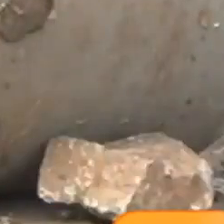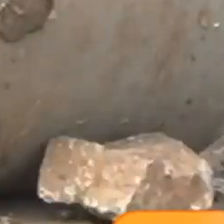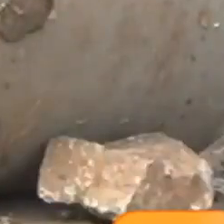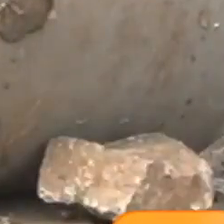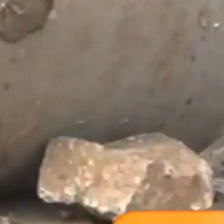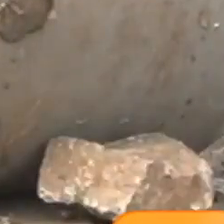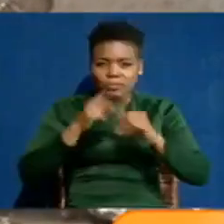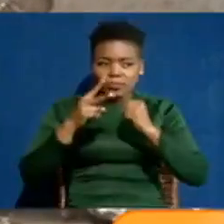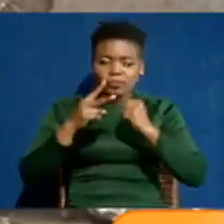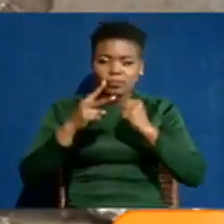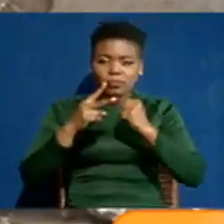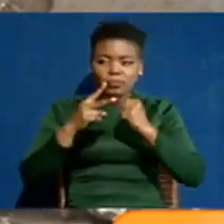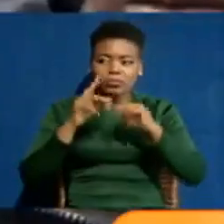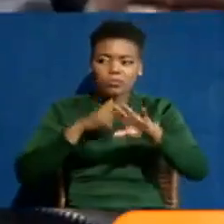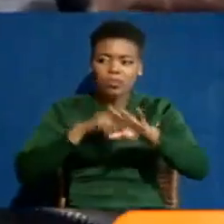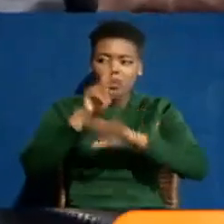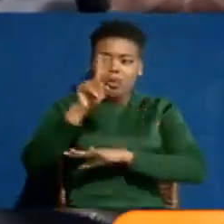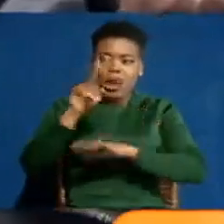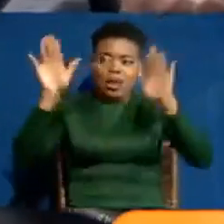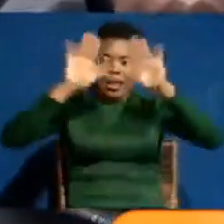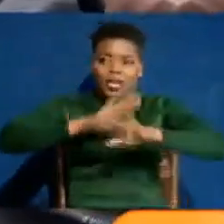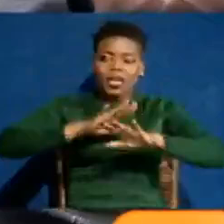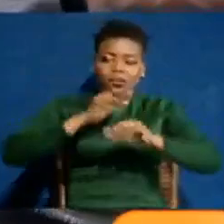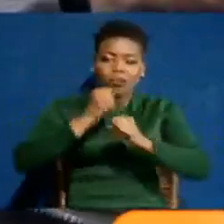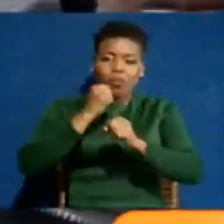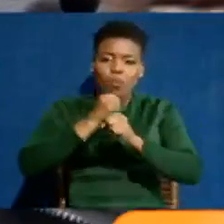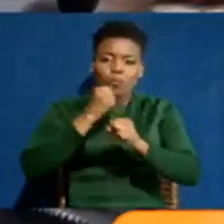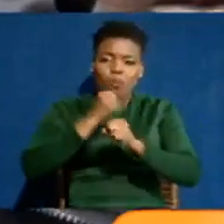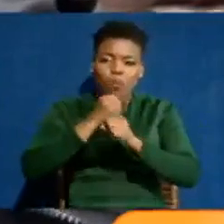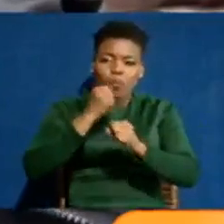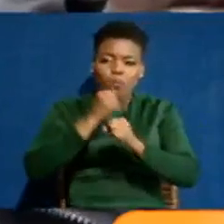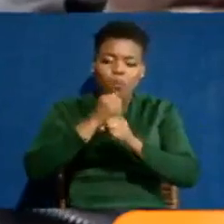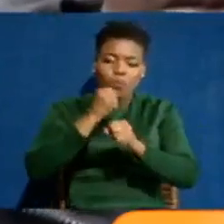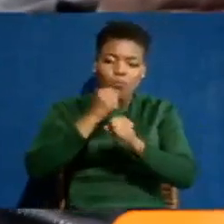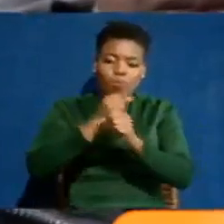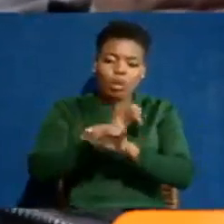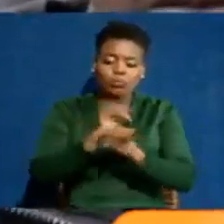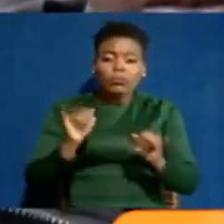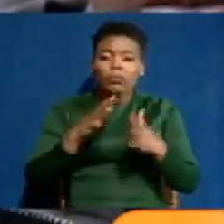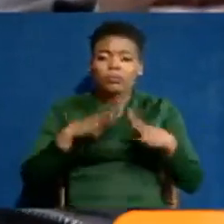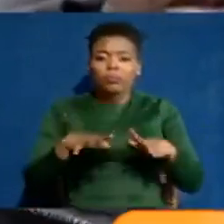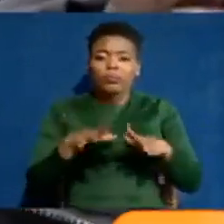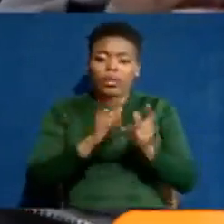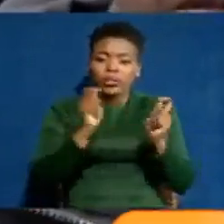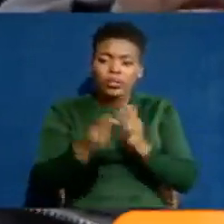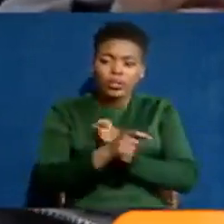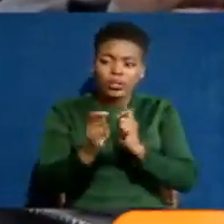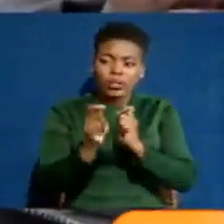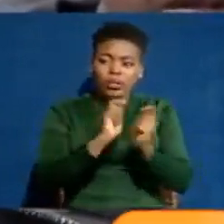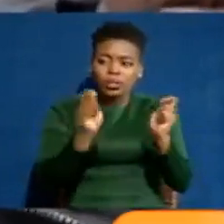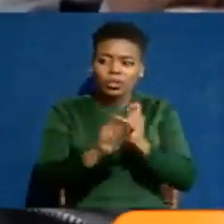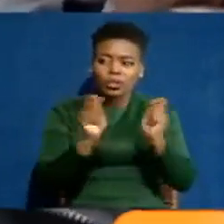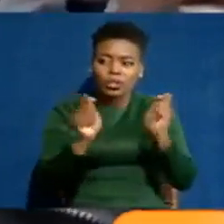Kitu saa saba na nusu hivi usiku. Tunakoroga, karabati inateremushwa, watu wanabadilishana, unateremushwa chini, unapanda